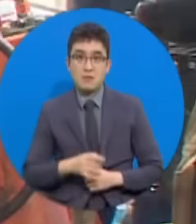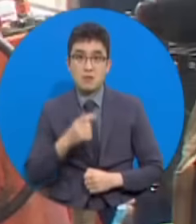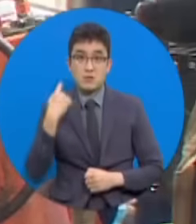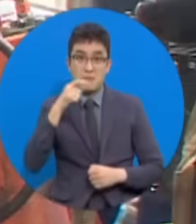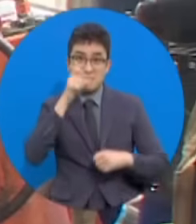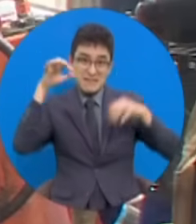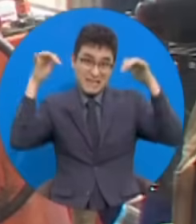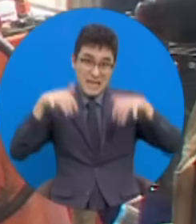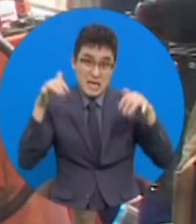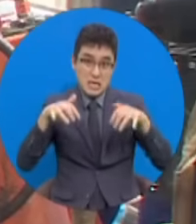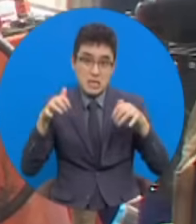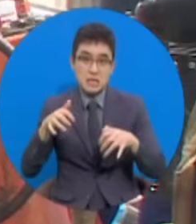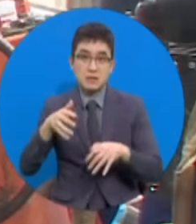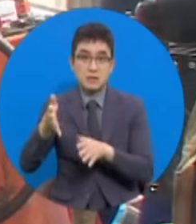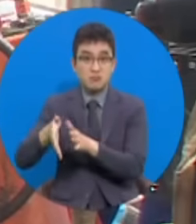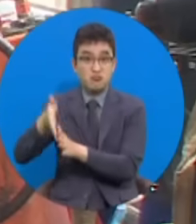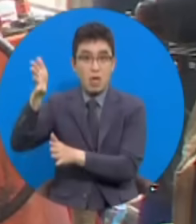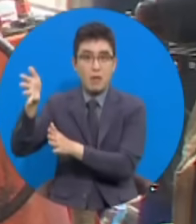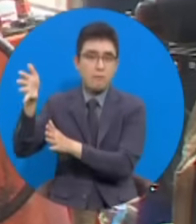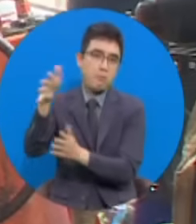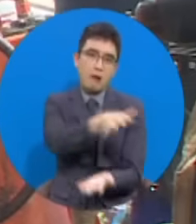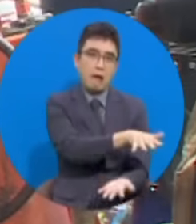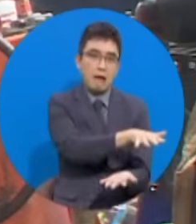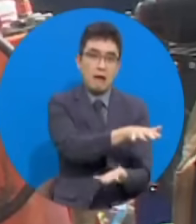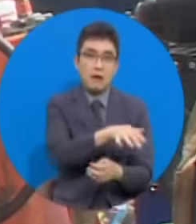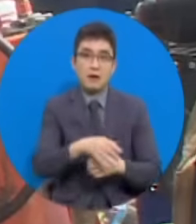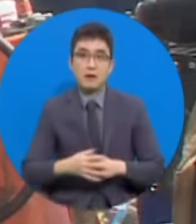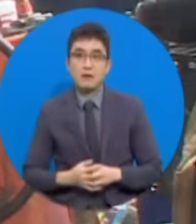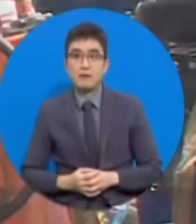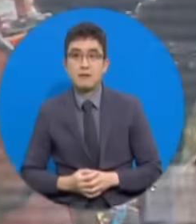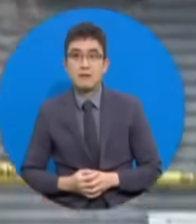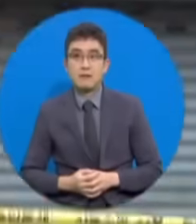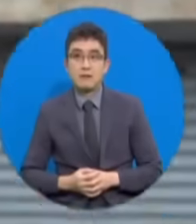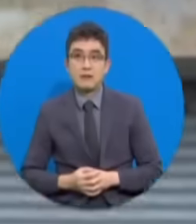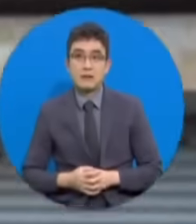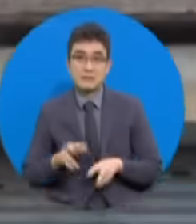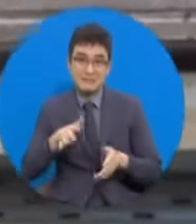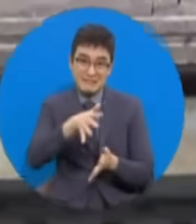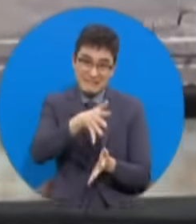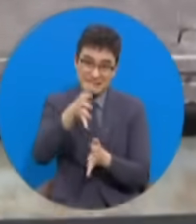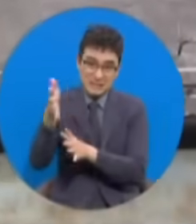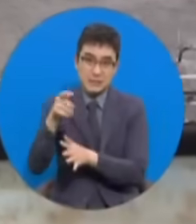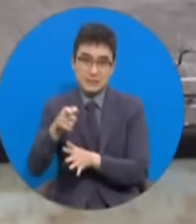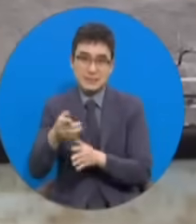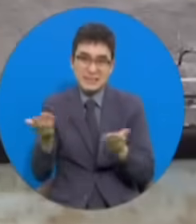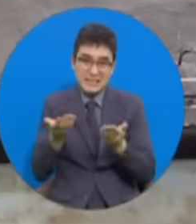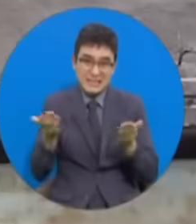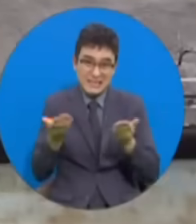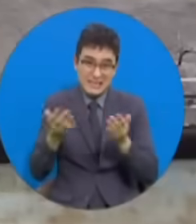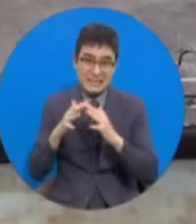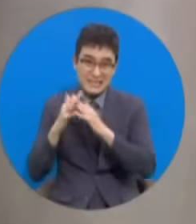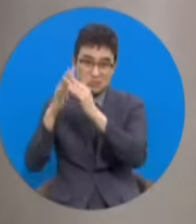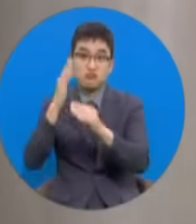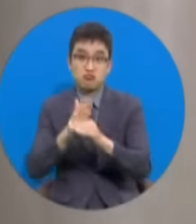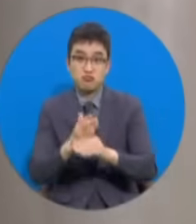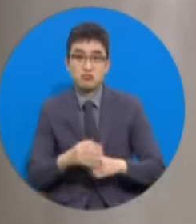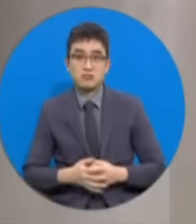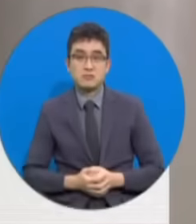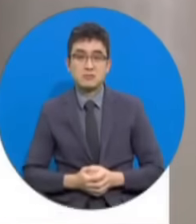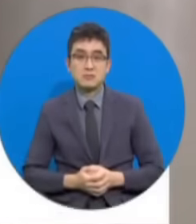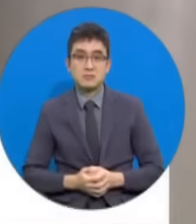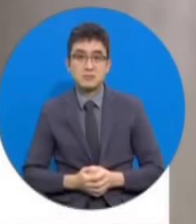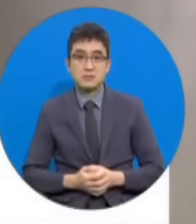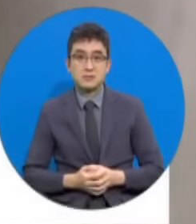축대가 무너졌습니다. 현재는 한창 작업 중입니다. 사고 당시